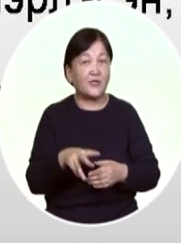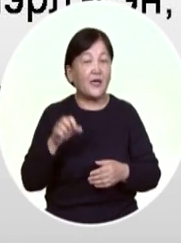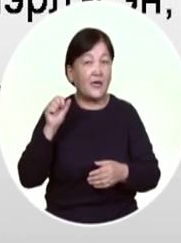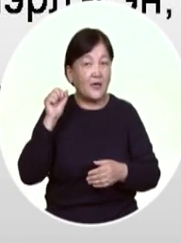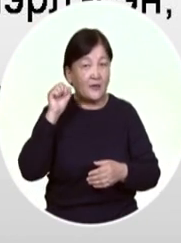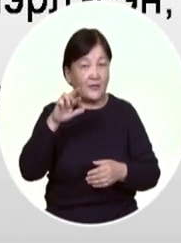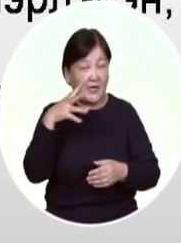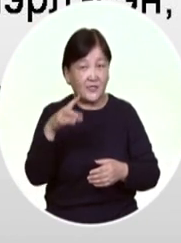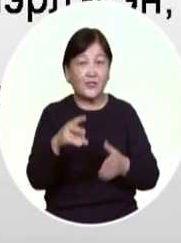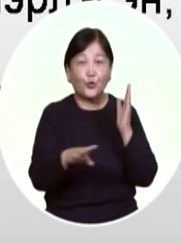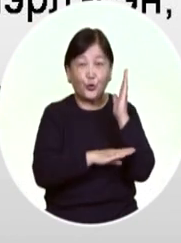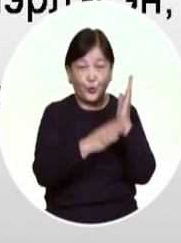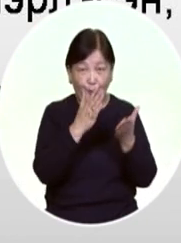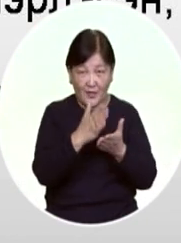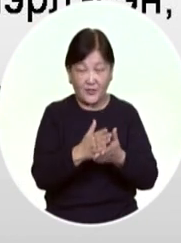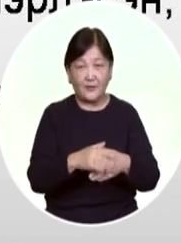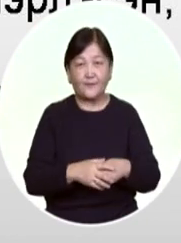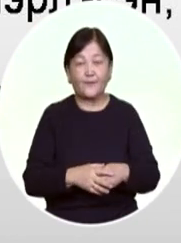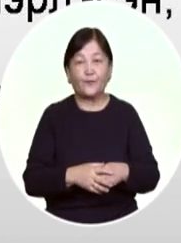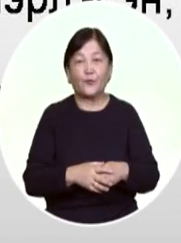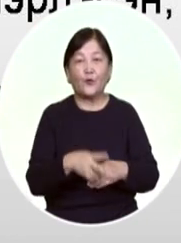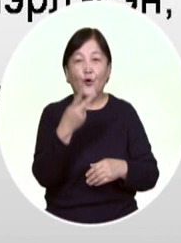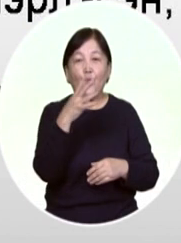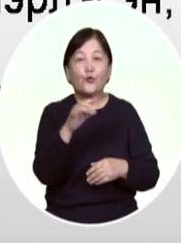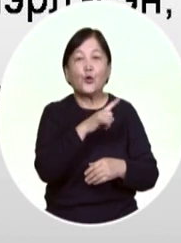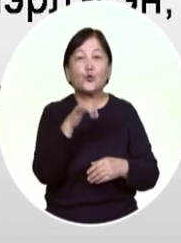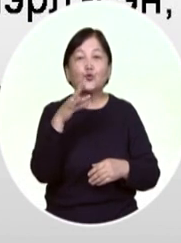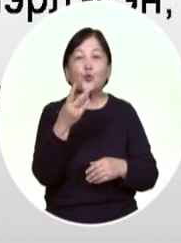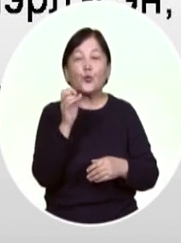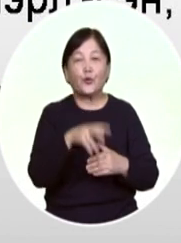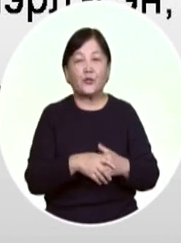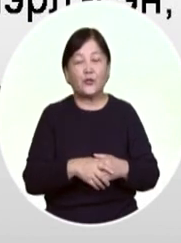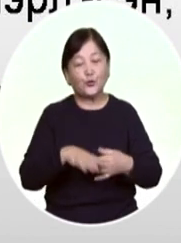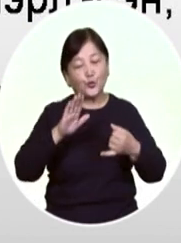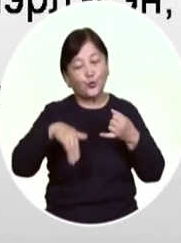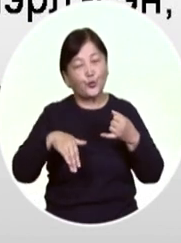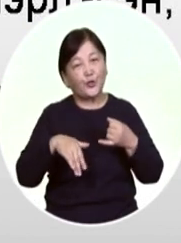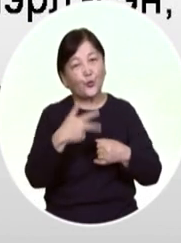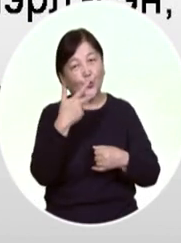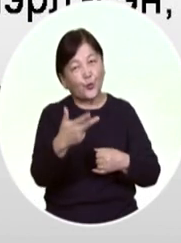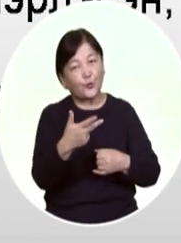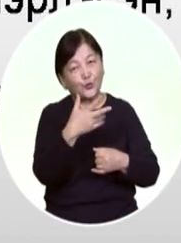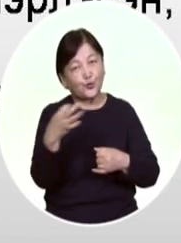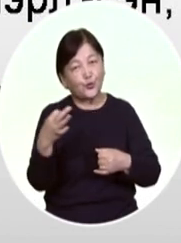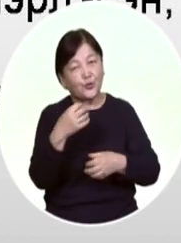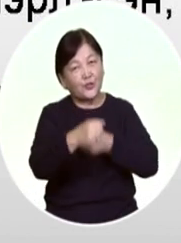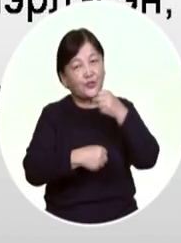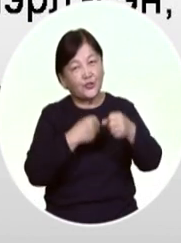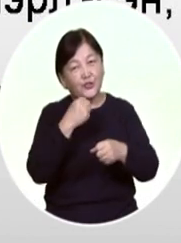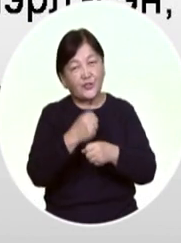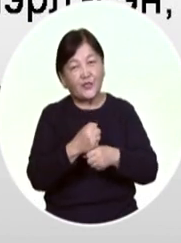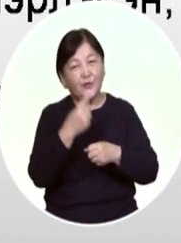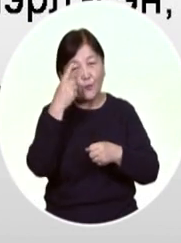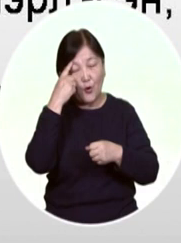Энэ үндэсний ардчилсан хувьсгал бол 20-р зуун хүртэлх сүүлийн 300 жилийн одоо Монгол